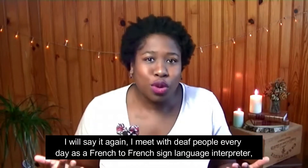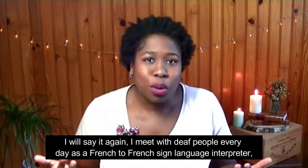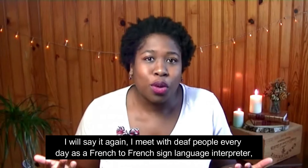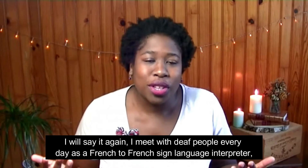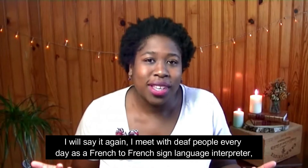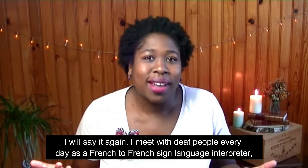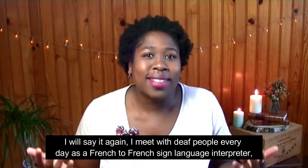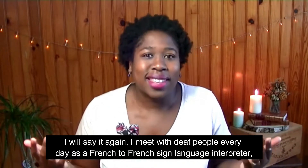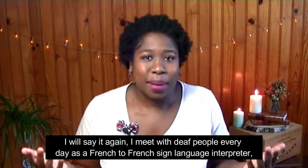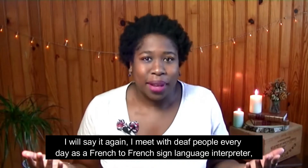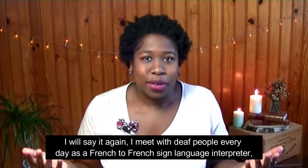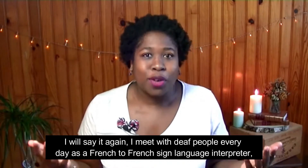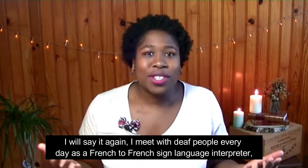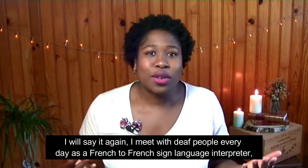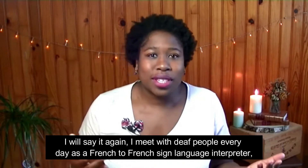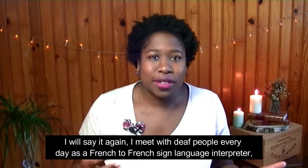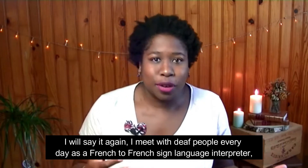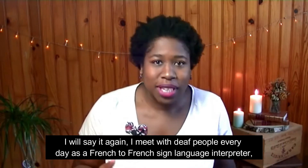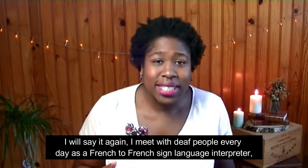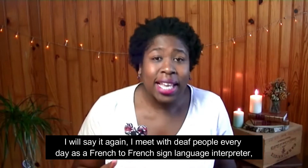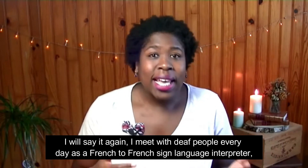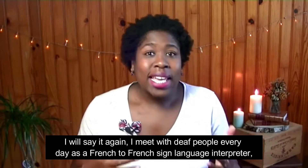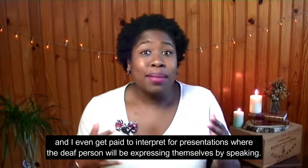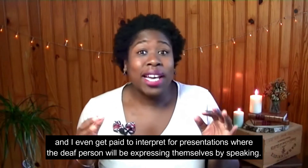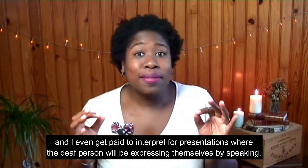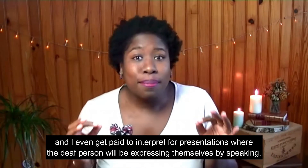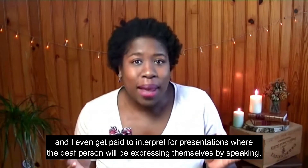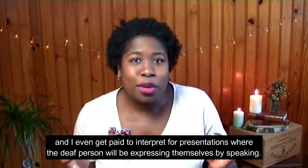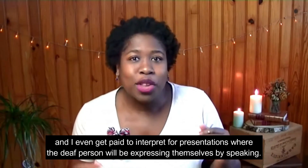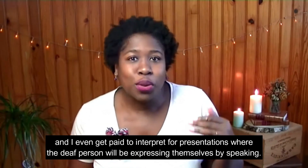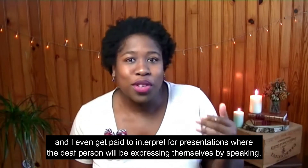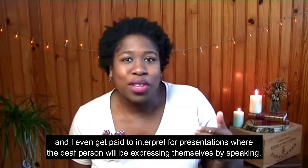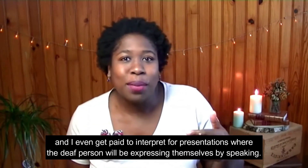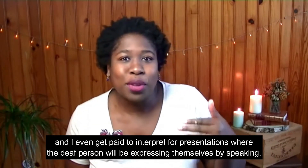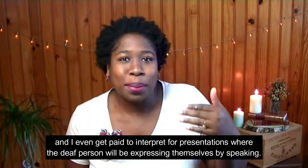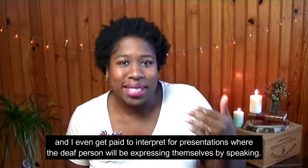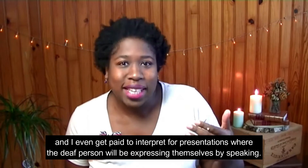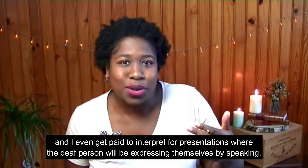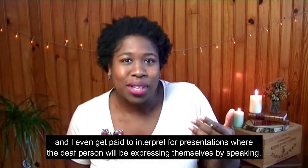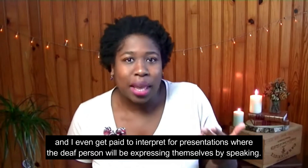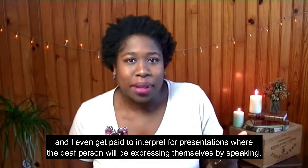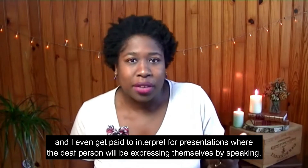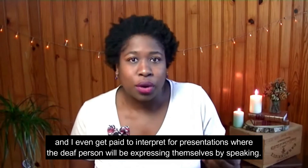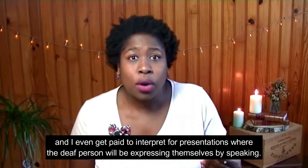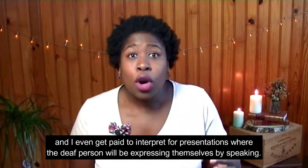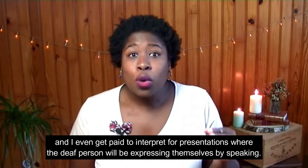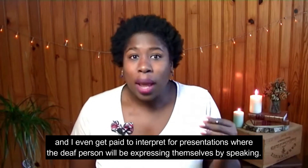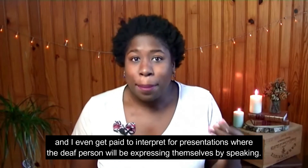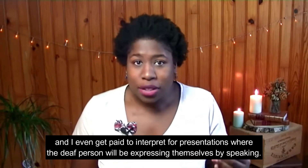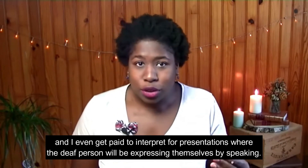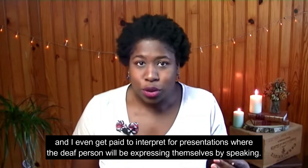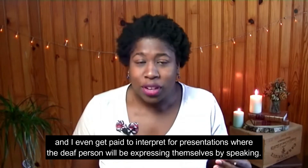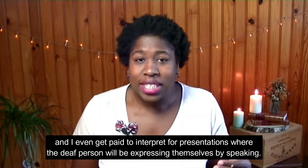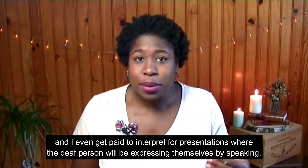tous les jours dans mon quotidien d'interprète français langue des signes française. Il m'arrive même d'être missionné pour des prestations d'interprétation où